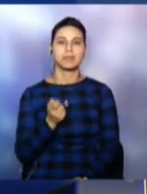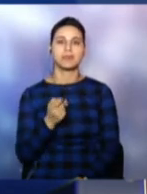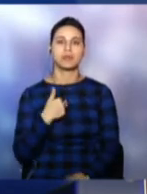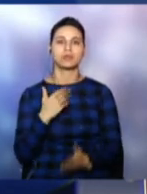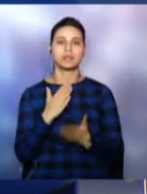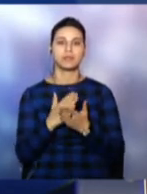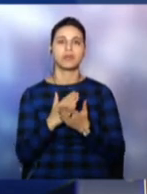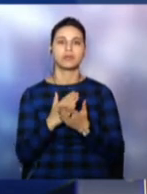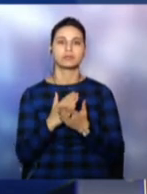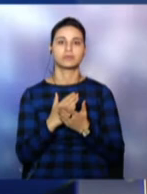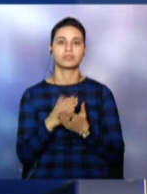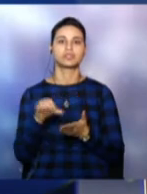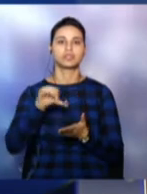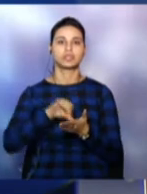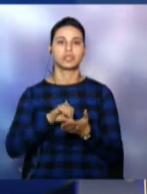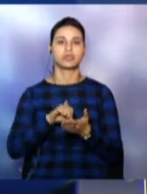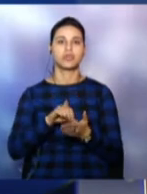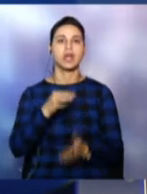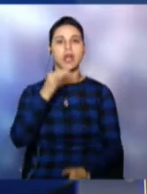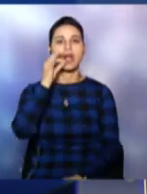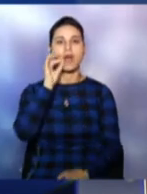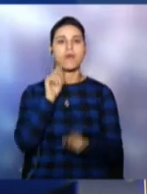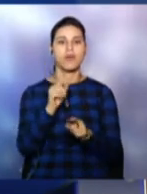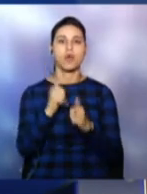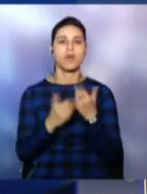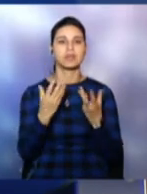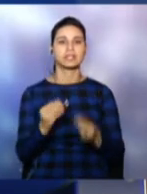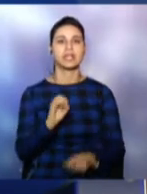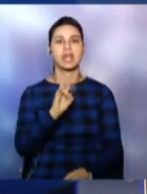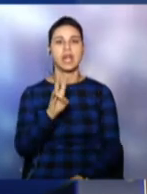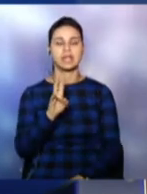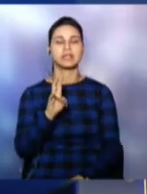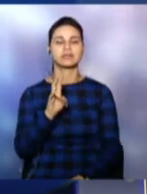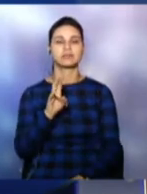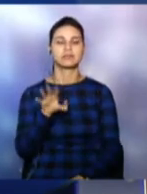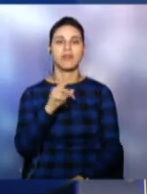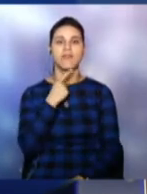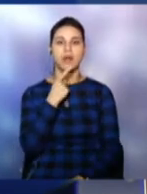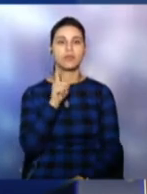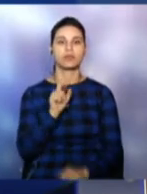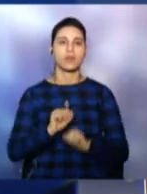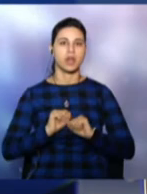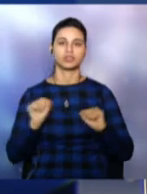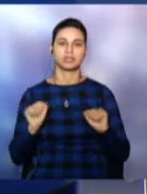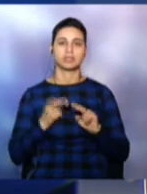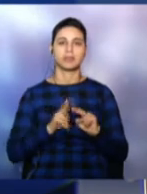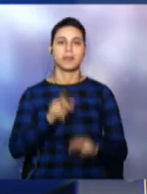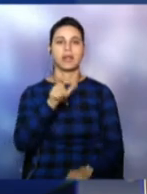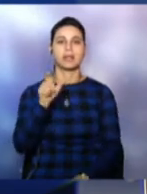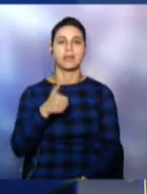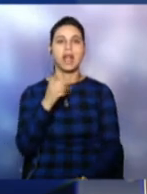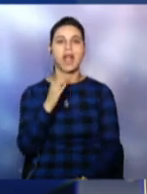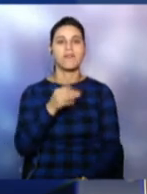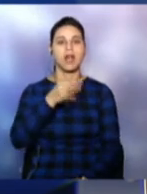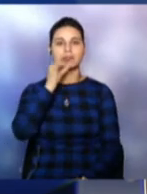გვაქვს ჩართული კოფეინშემცველი პროდუქტები ყოველდღიურ რაციონში, ან პრაქტიკულად ვამბობთ, რომ არ შეიძლება ამ ადამიანებმა